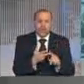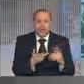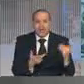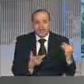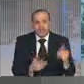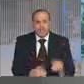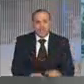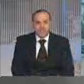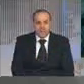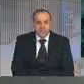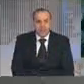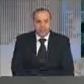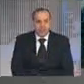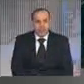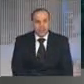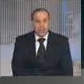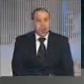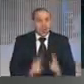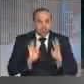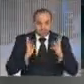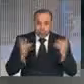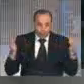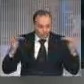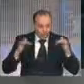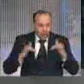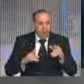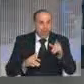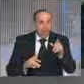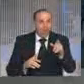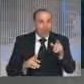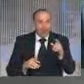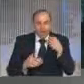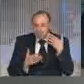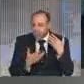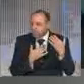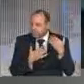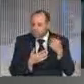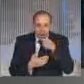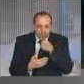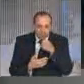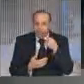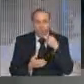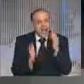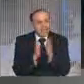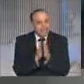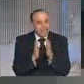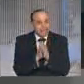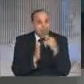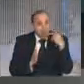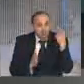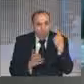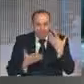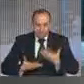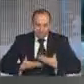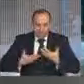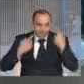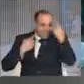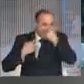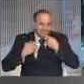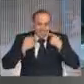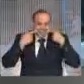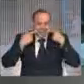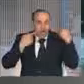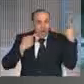عظم في الذيل في مقام الذيل الجماهير الحاضره رددت مع المنشدين وصفقت رقصت فابتهجت الوجوه